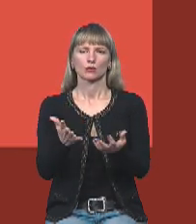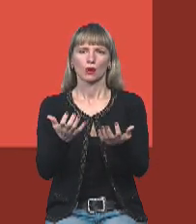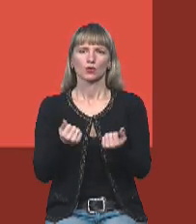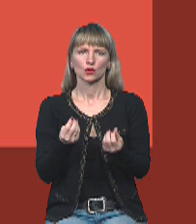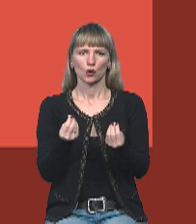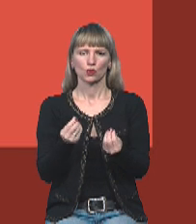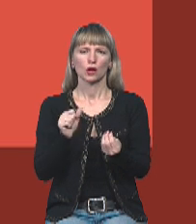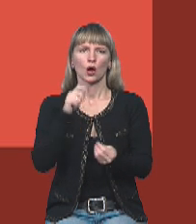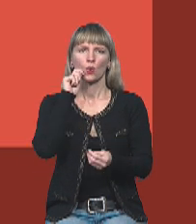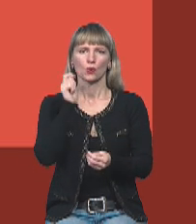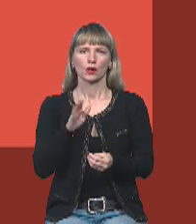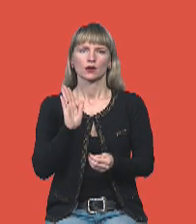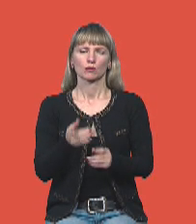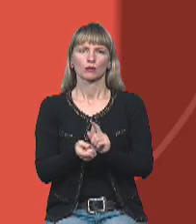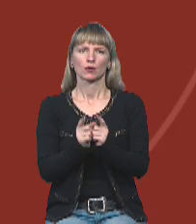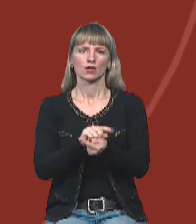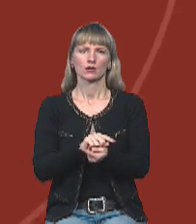буде перетворюватися в пустелю.